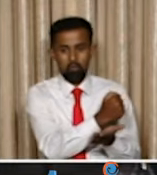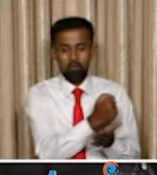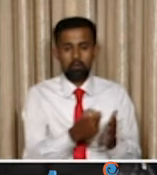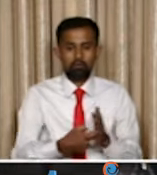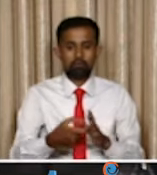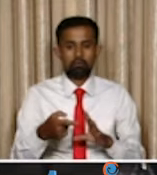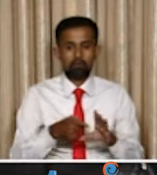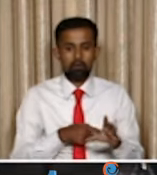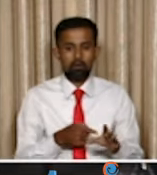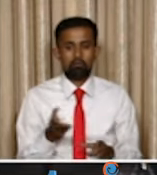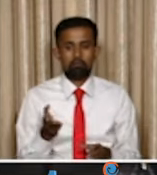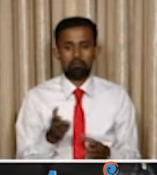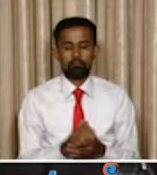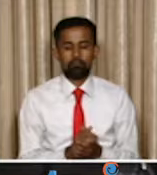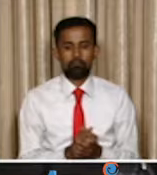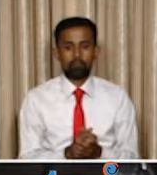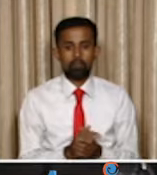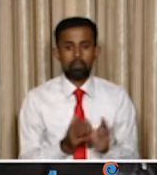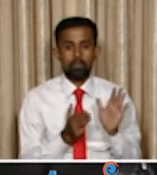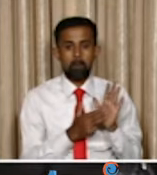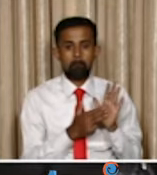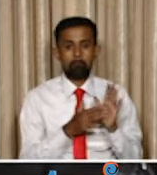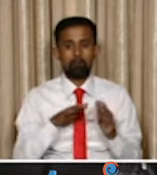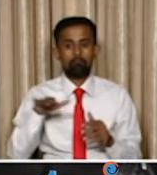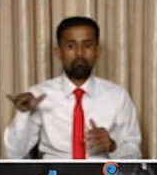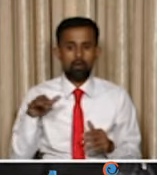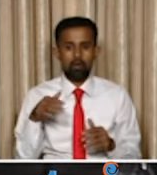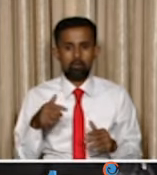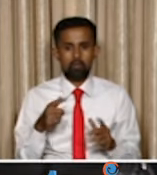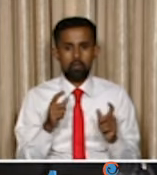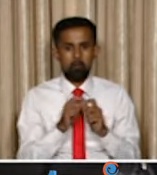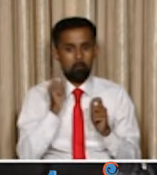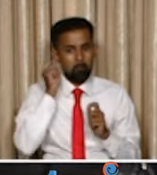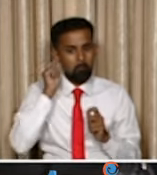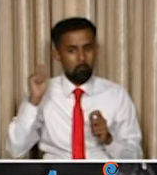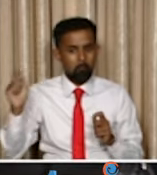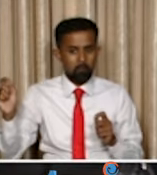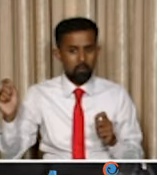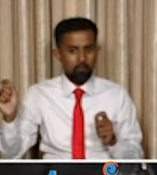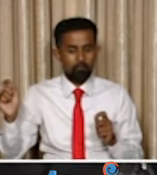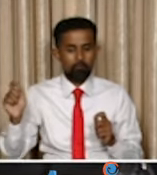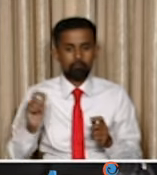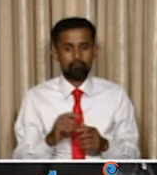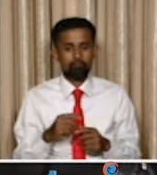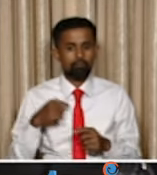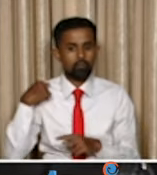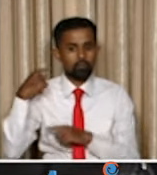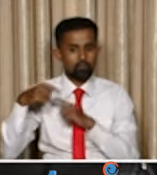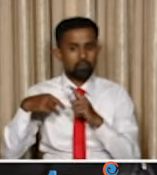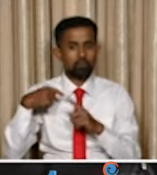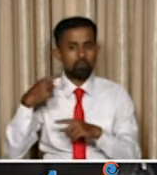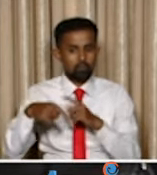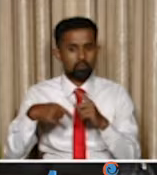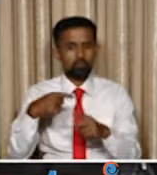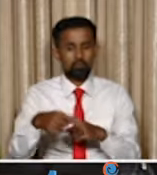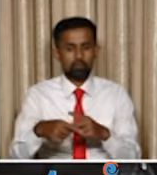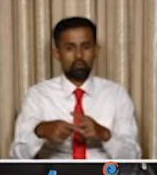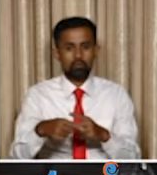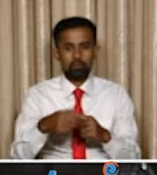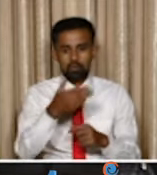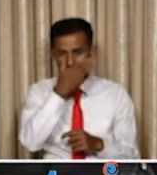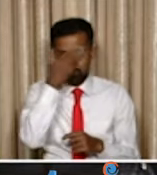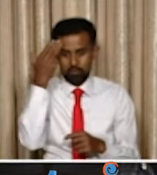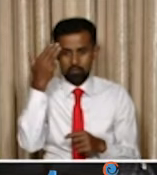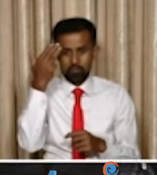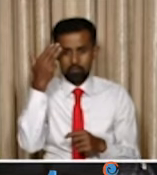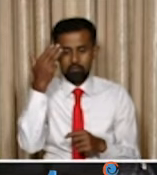தினம் மயிலத்தமடு பகுதியிலே, மட்டக்களப்பு மாவட்டத்திலே மயிலத்தமடு பகுதியிலே தொடர்ச்சியாக அச்சுறுத்தலை எதிர்கொண்டு வருகின்ற தமிழ் பண்ணையாளர்களை